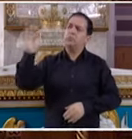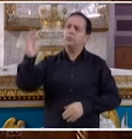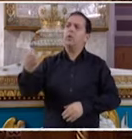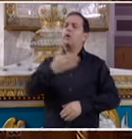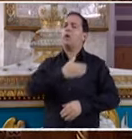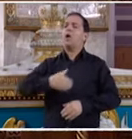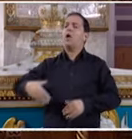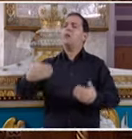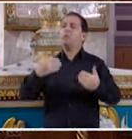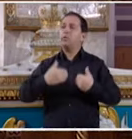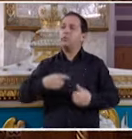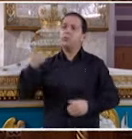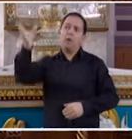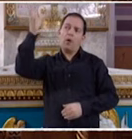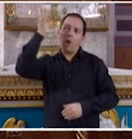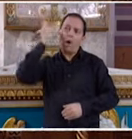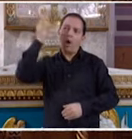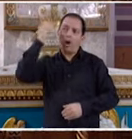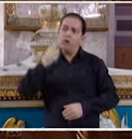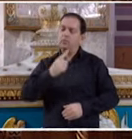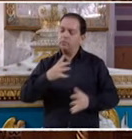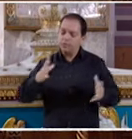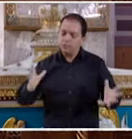σώτερ σώσον